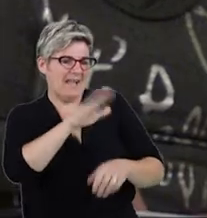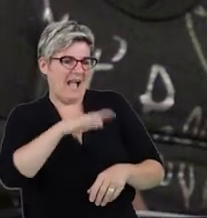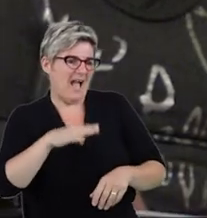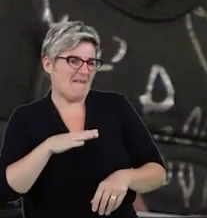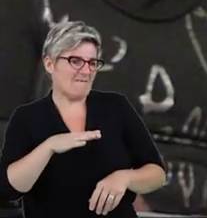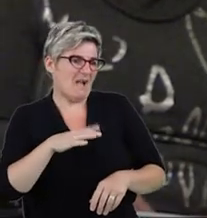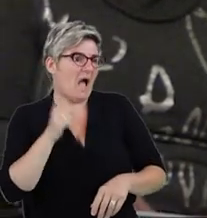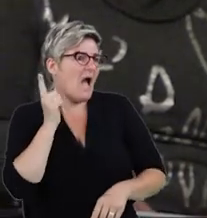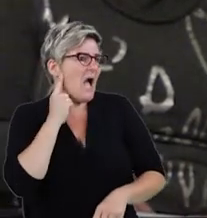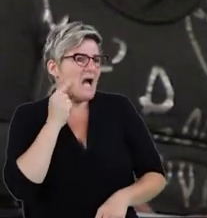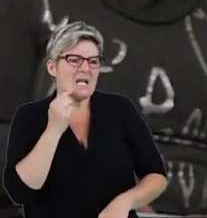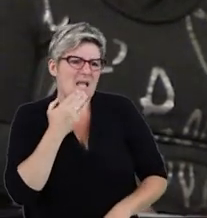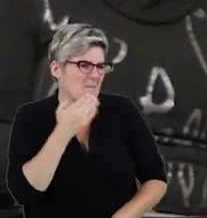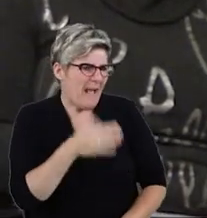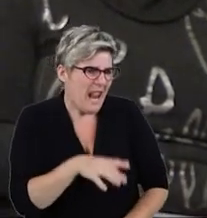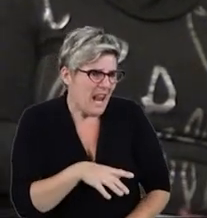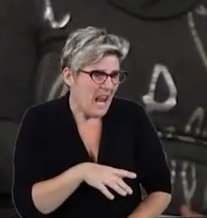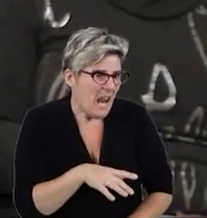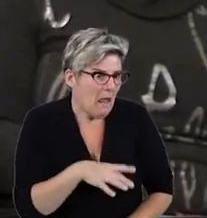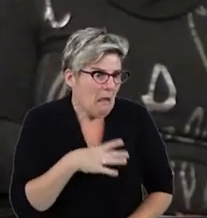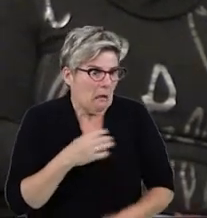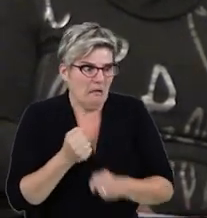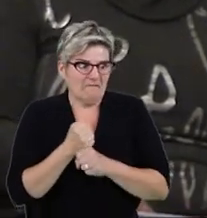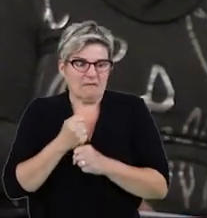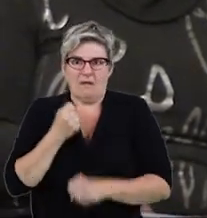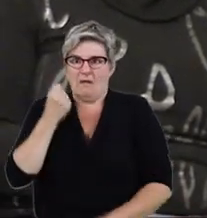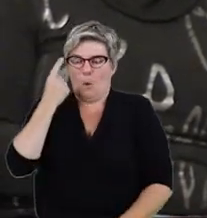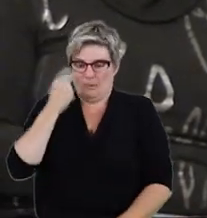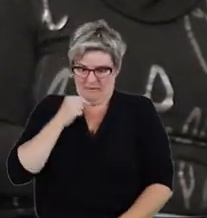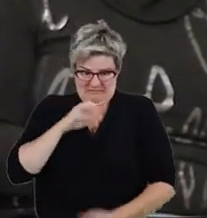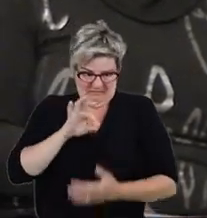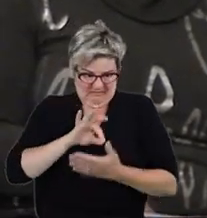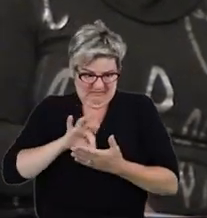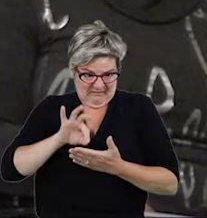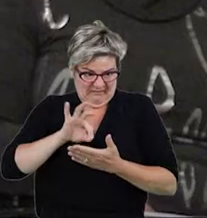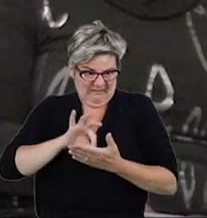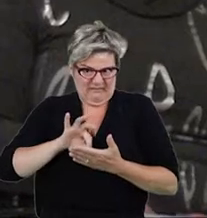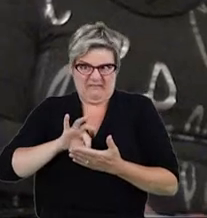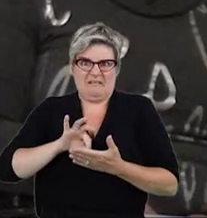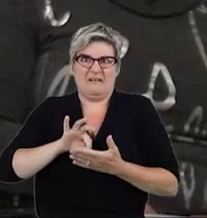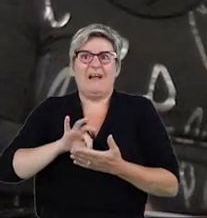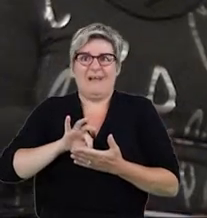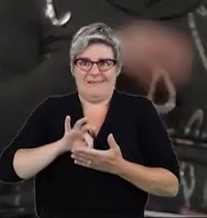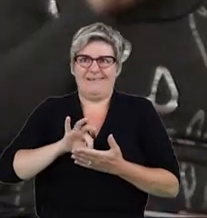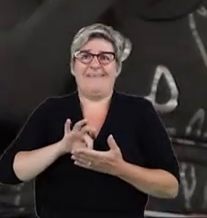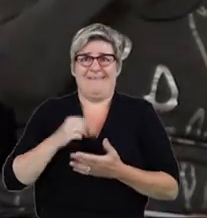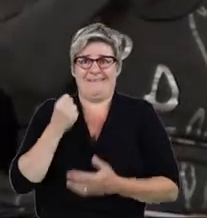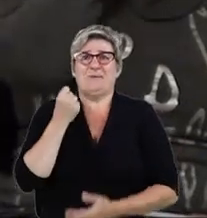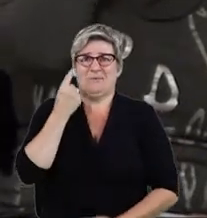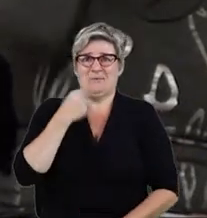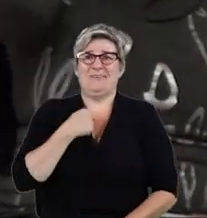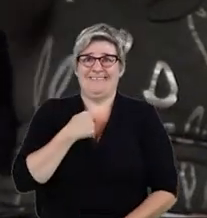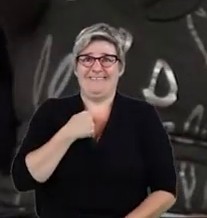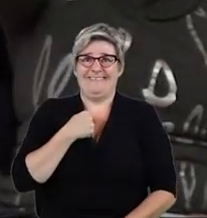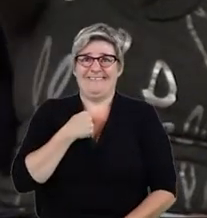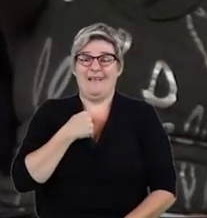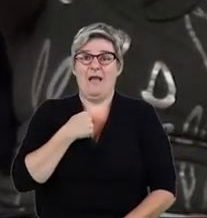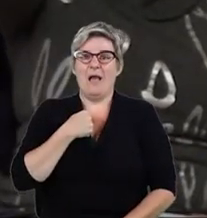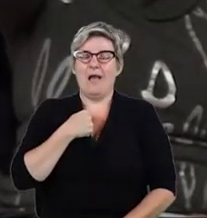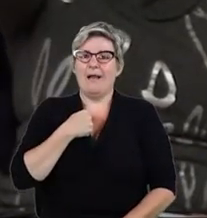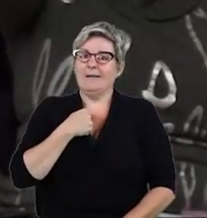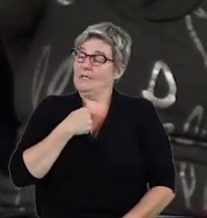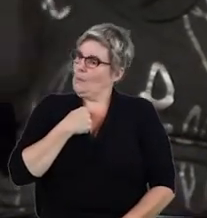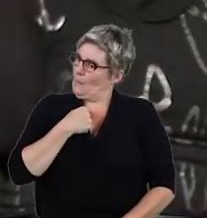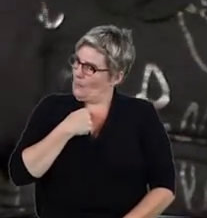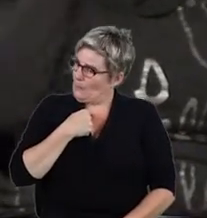comme un enfant qui n'entend pas bien. Puis là, j'ai compris. J'ai compris, après ça, une dictée